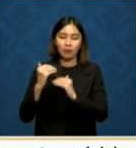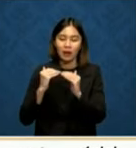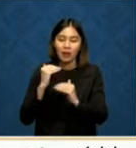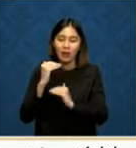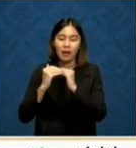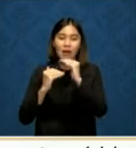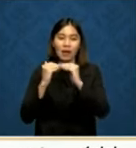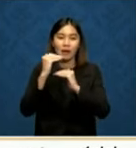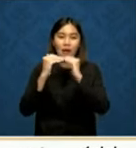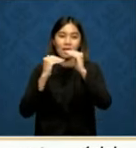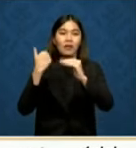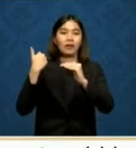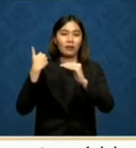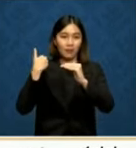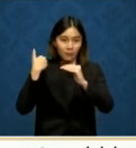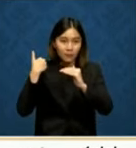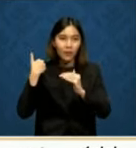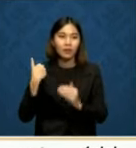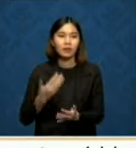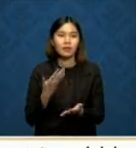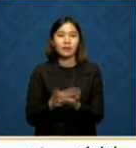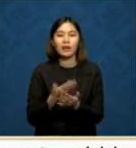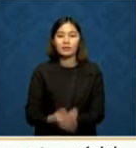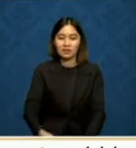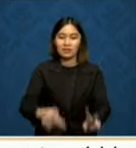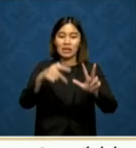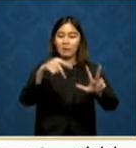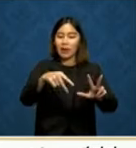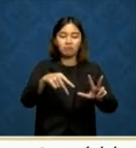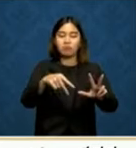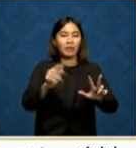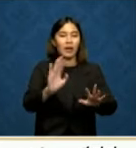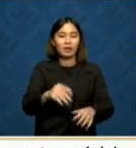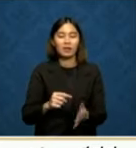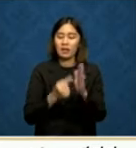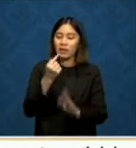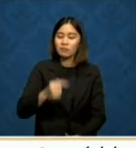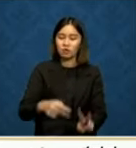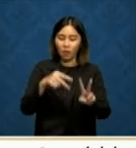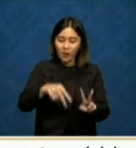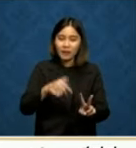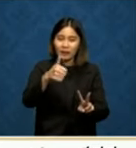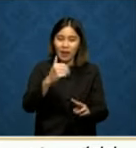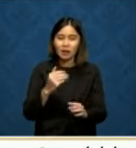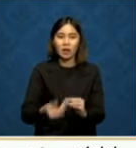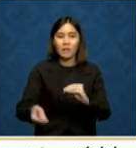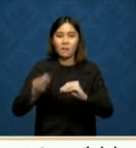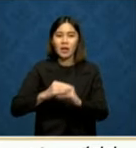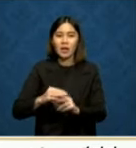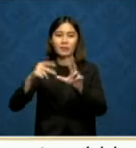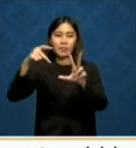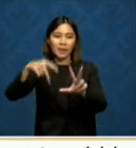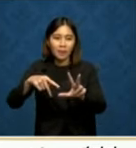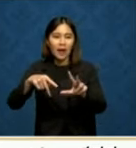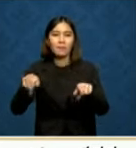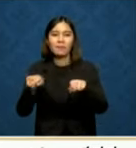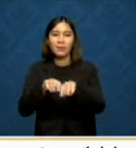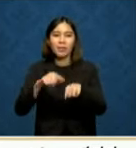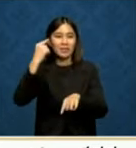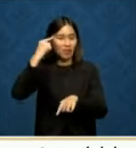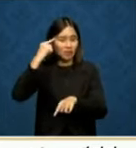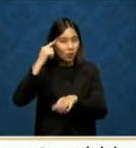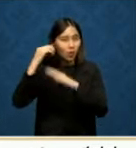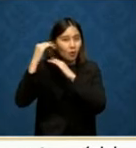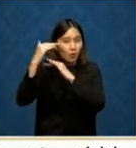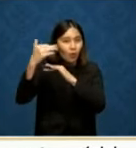ใดก็ได้นะคะไม่ต้อง 3,000 บาททีเดียว อาจจะ 2,000าทก่อนแล้วก็เป็น 3,000 บาทในอีกกี่ปีเหืที่เราคาดหวง